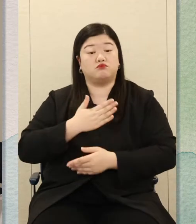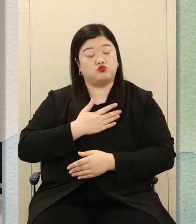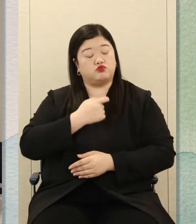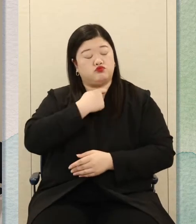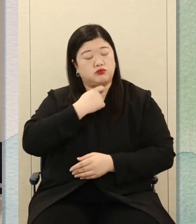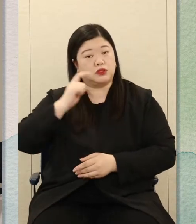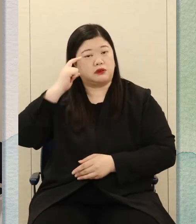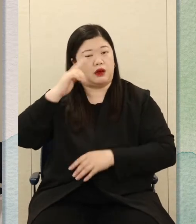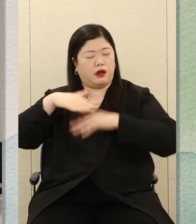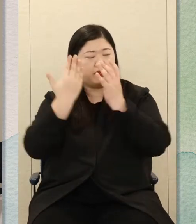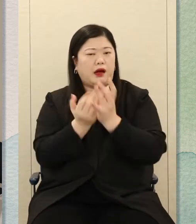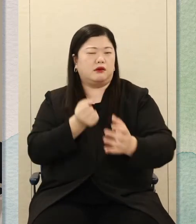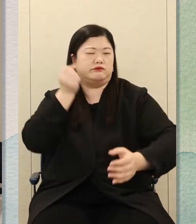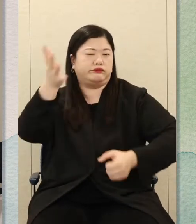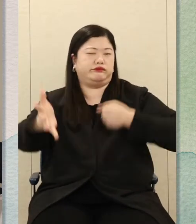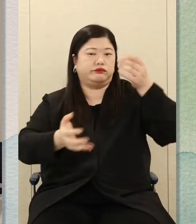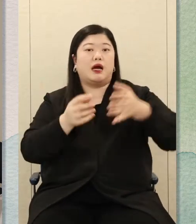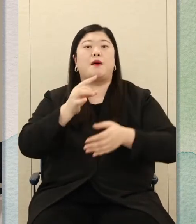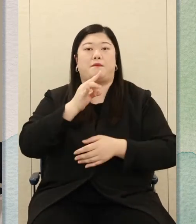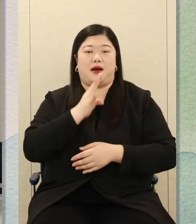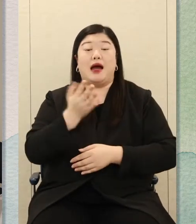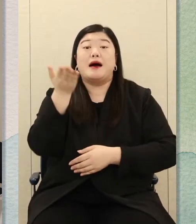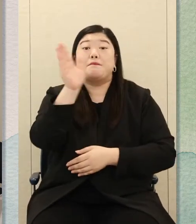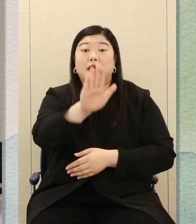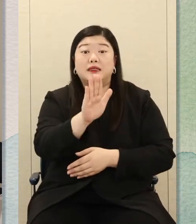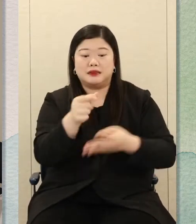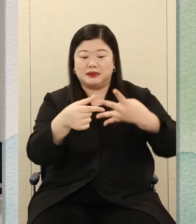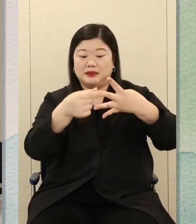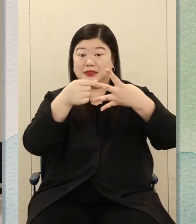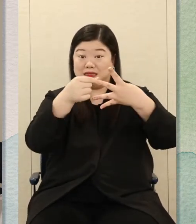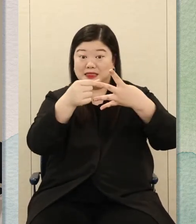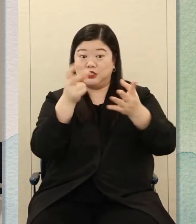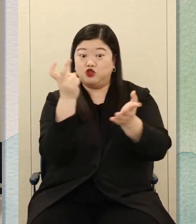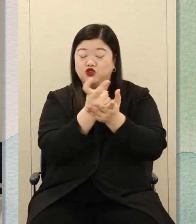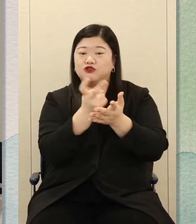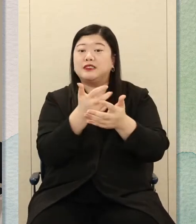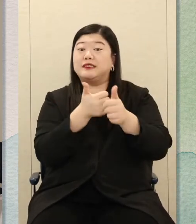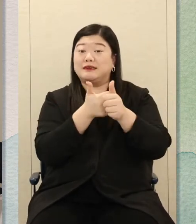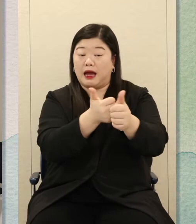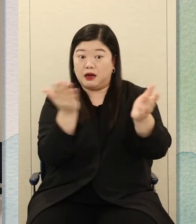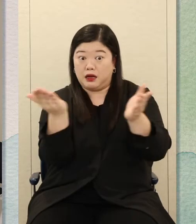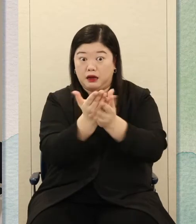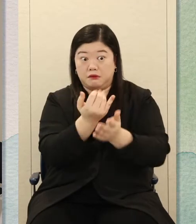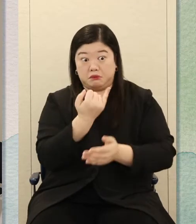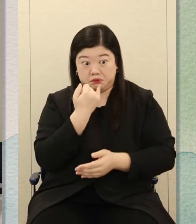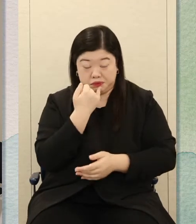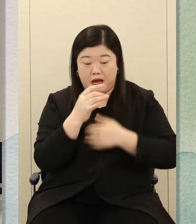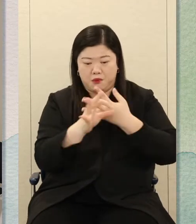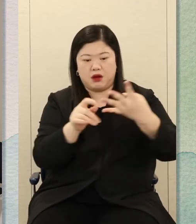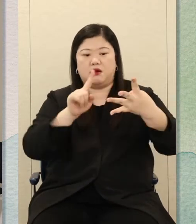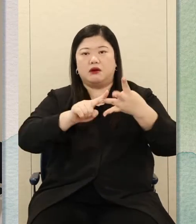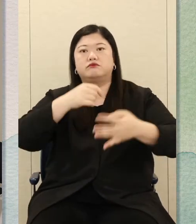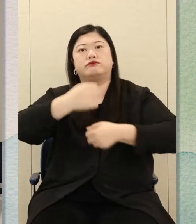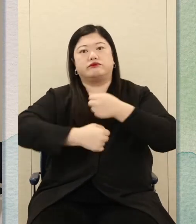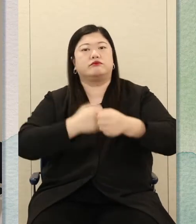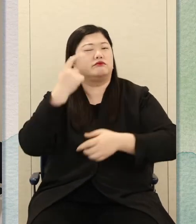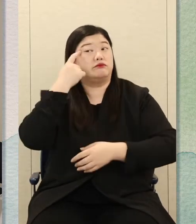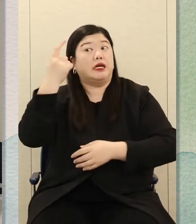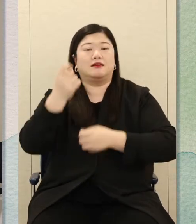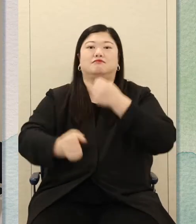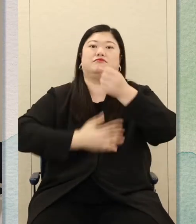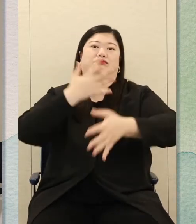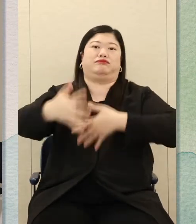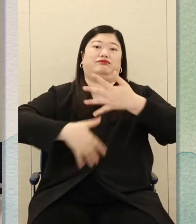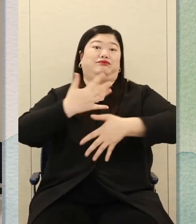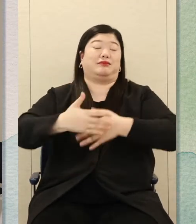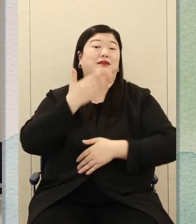이야기들도 다 가능하다. 단 기본 규칙을 지키는 한에서 예, 기본 규칙을 지키는